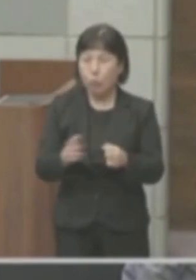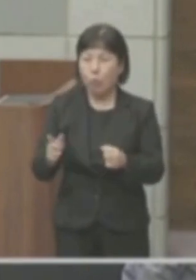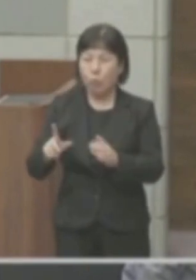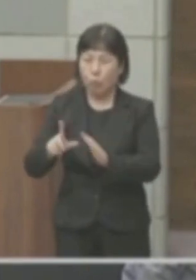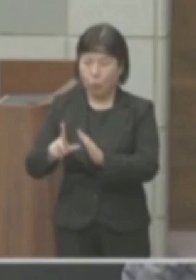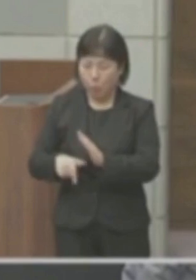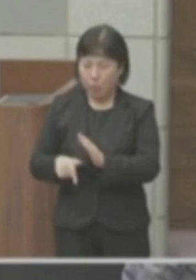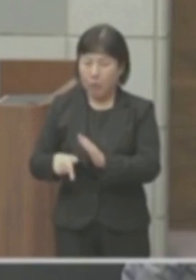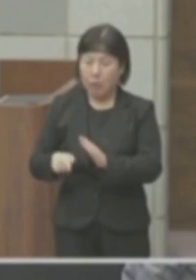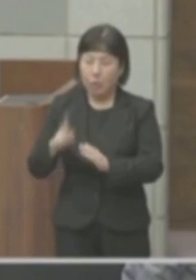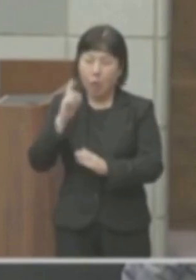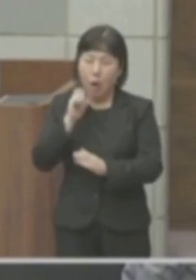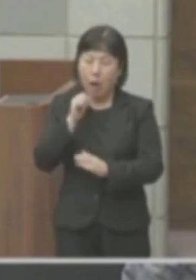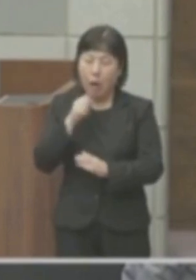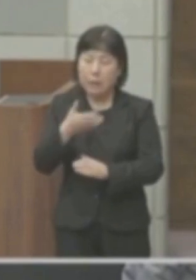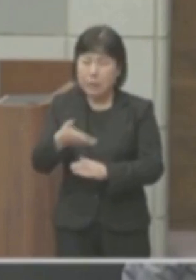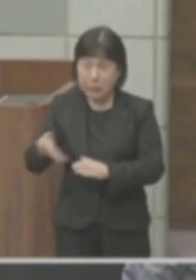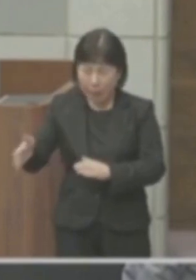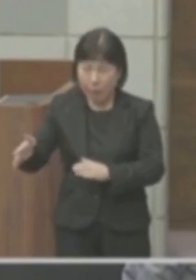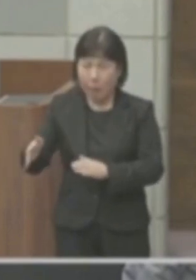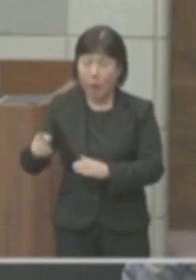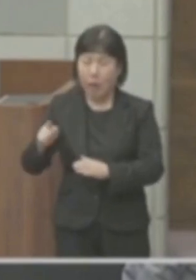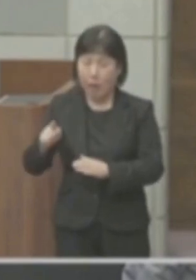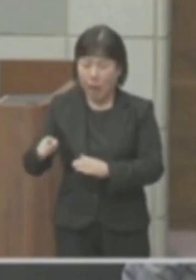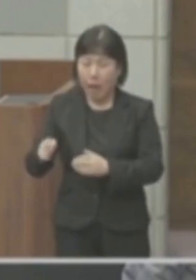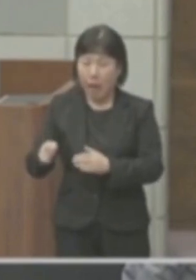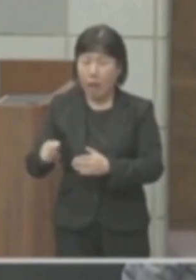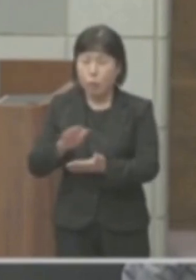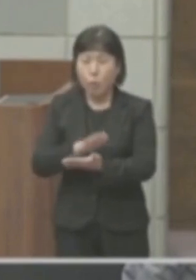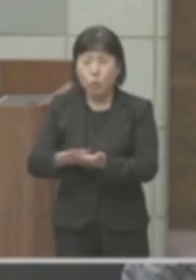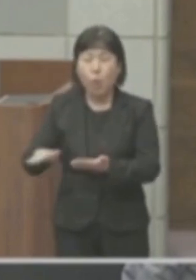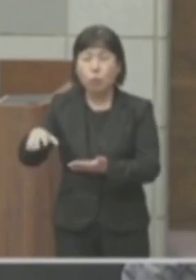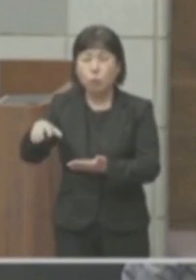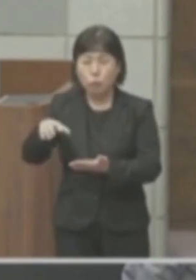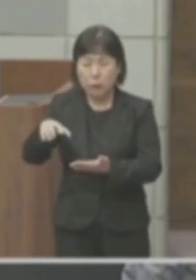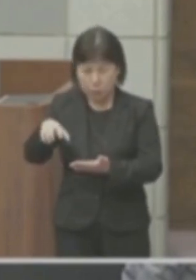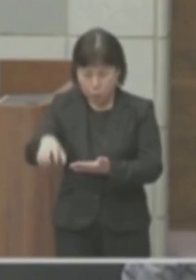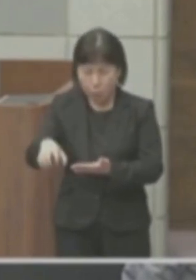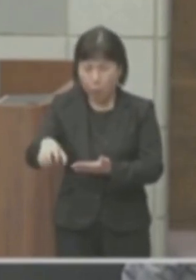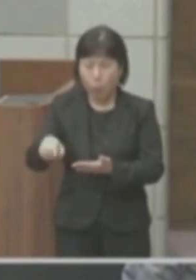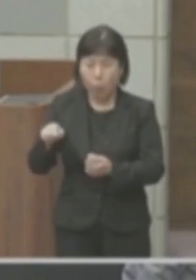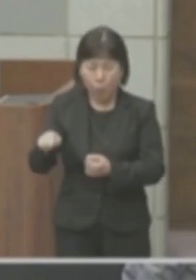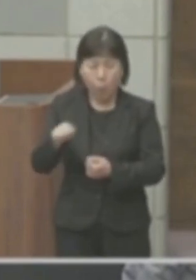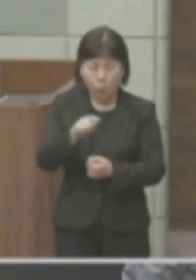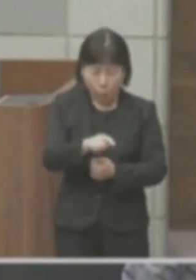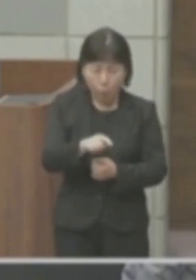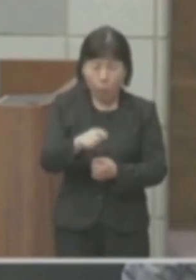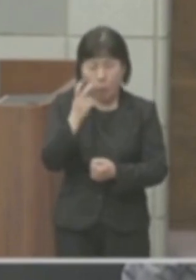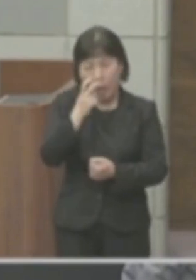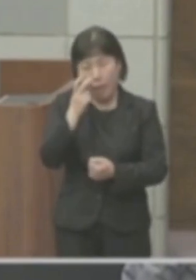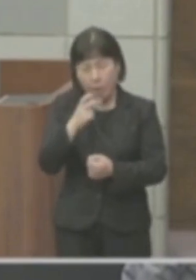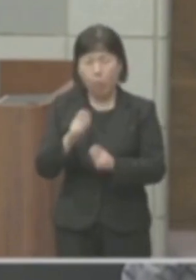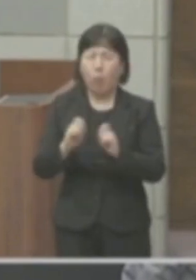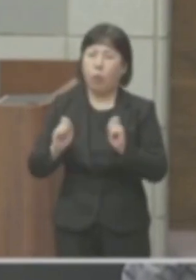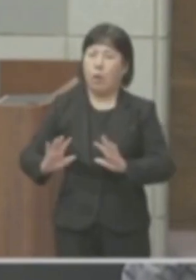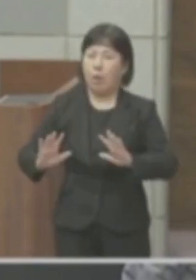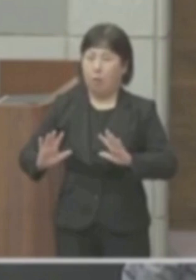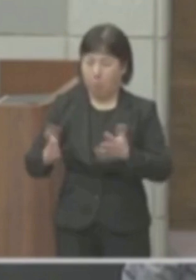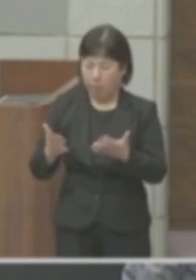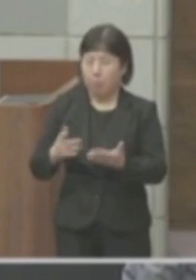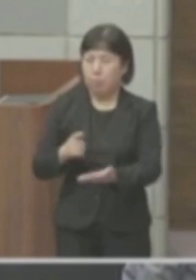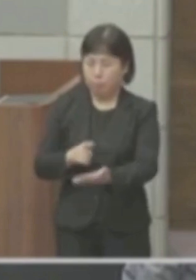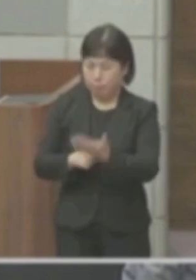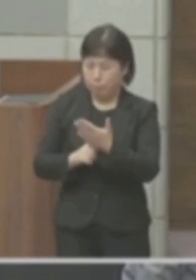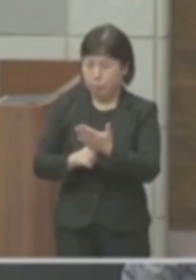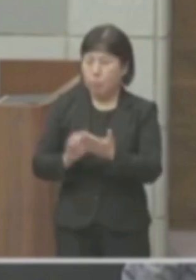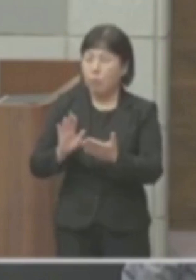も、明石川浄水場と鳥羽浄水場、原水浄水ともに検査をしたけど、問題なかったと言ってるんです。だ